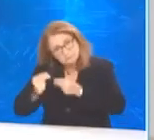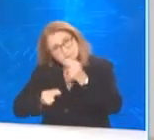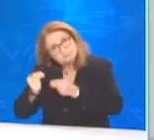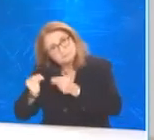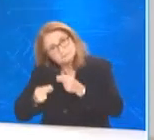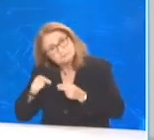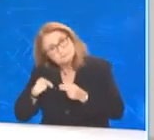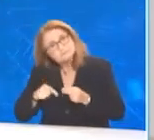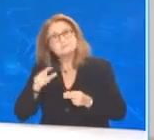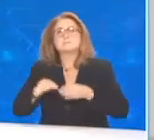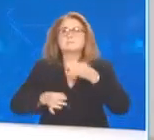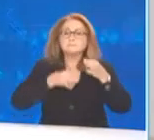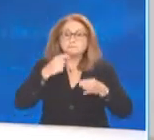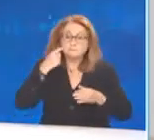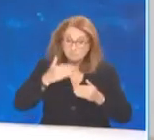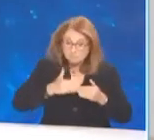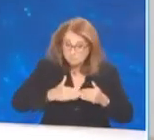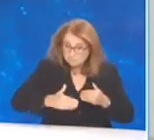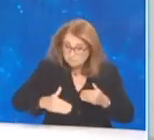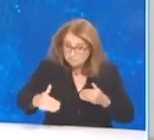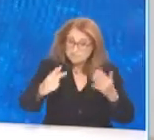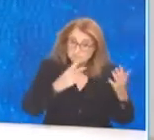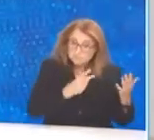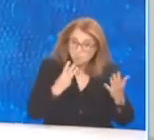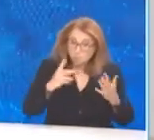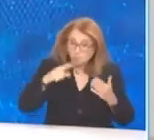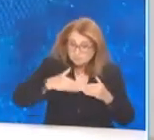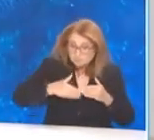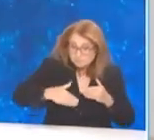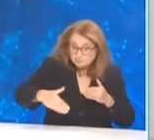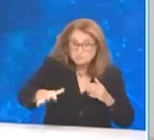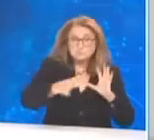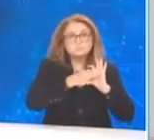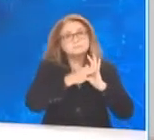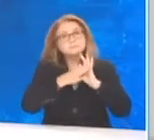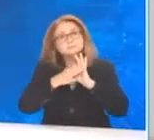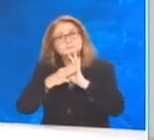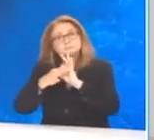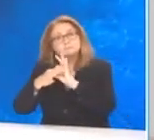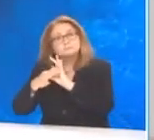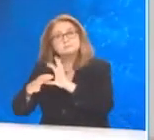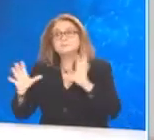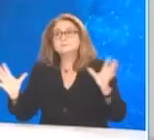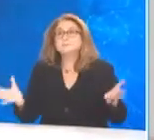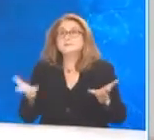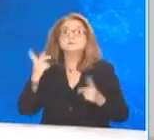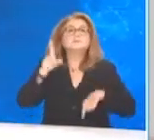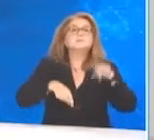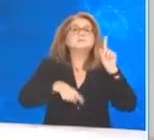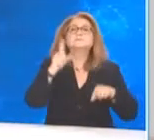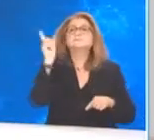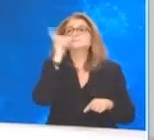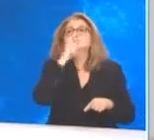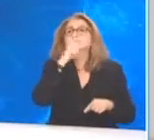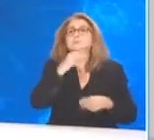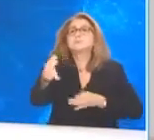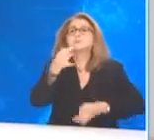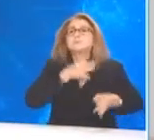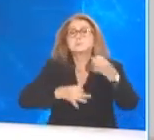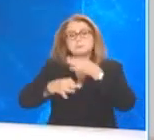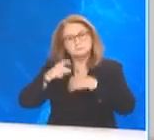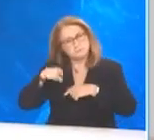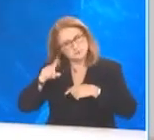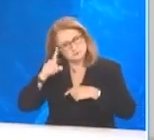έχουμε κάποιες περιπτώσεις που δεν έχουμε lack of knowledge, δηλαδή δεν μας έχουν πει την αλήθεια, πάντα υπάρχει σαν ποσοστό